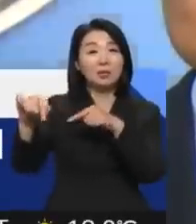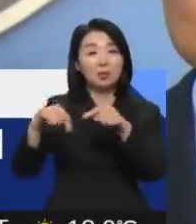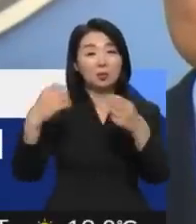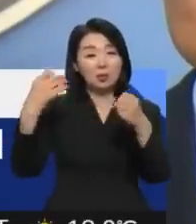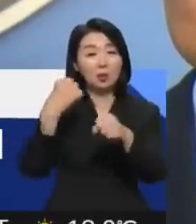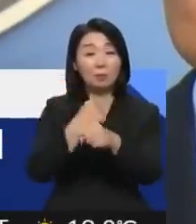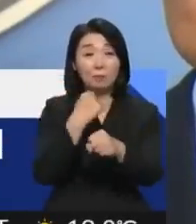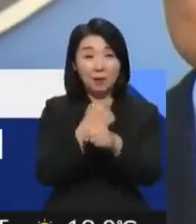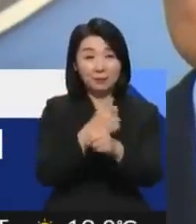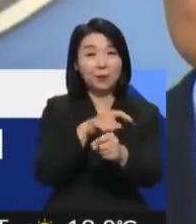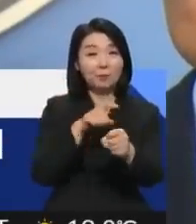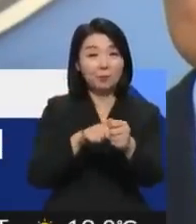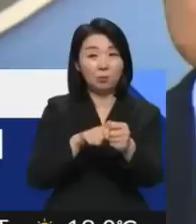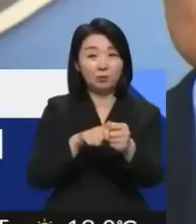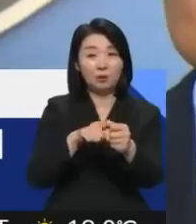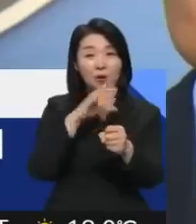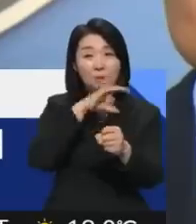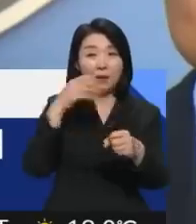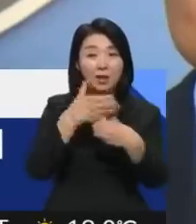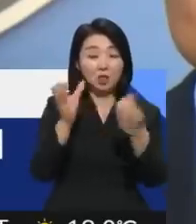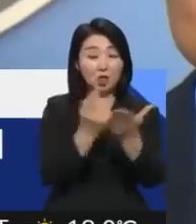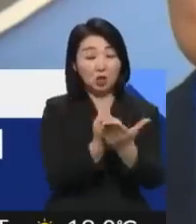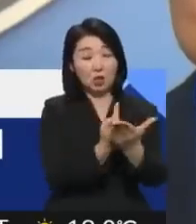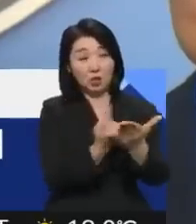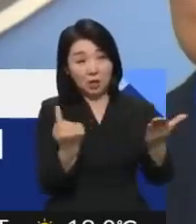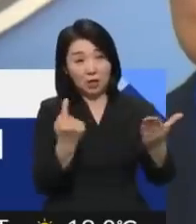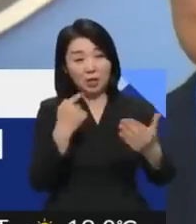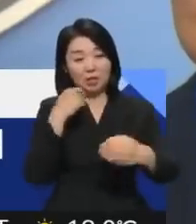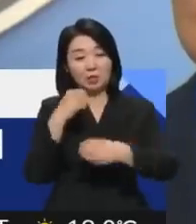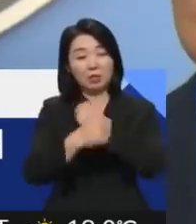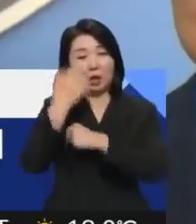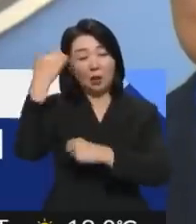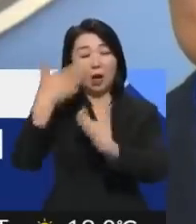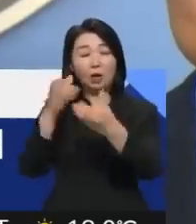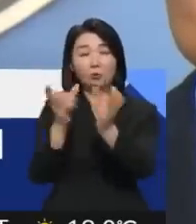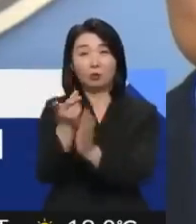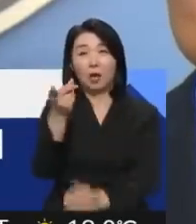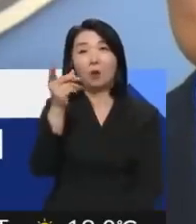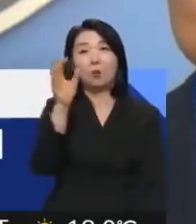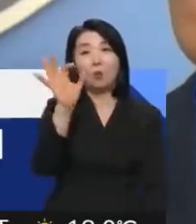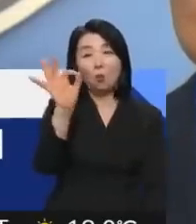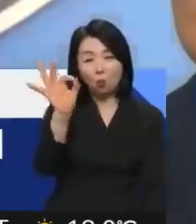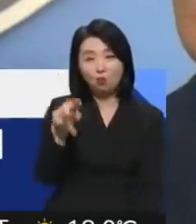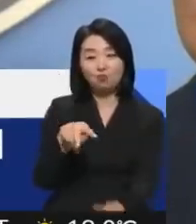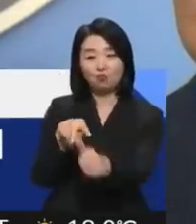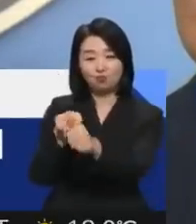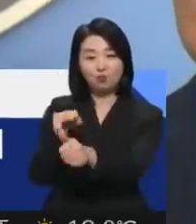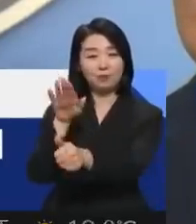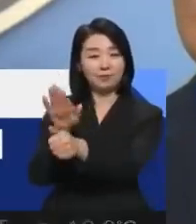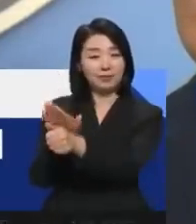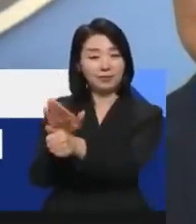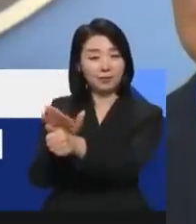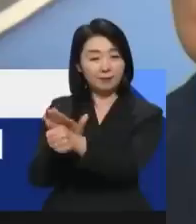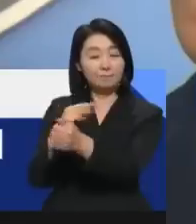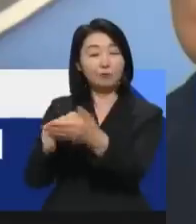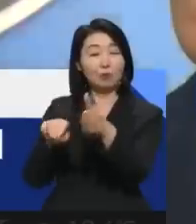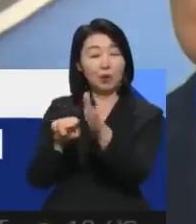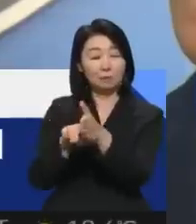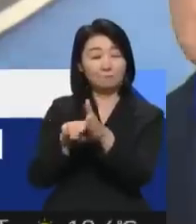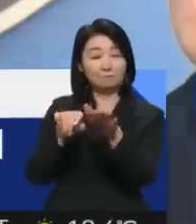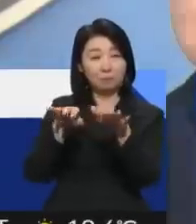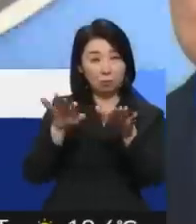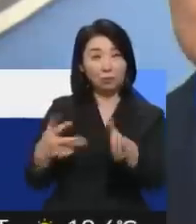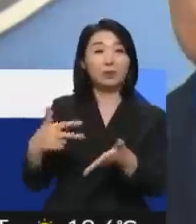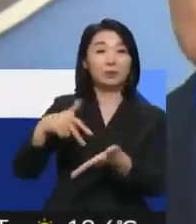위해 바른정당을 떠나 자유한국당 홍준표 후보를 지지하기 위해 이